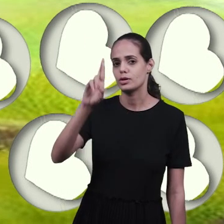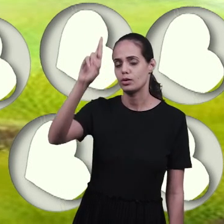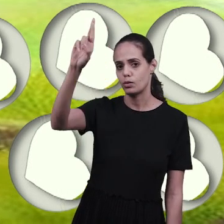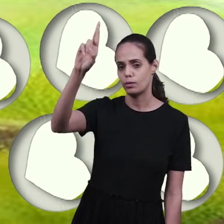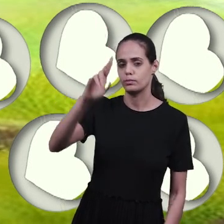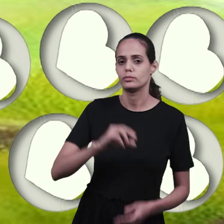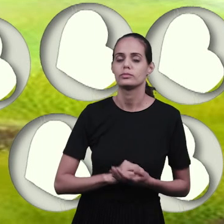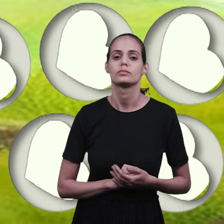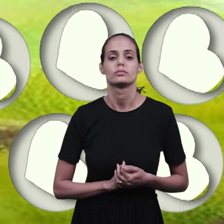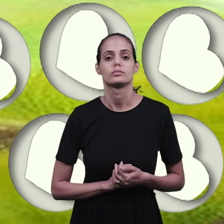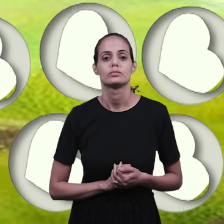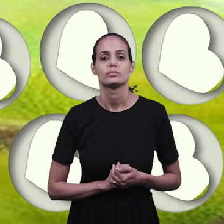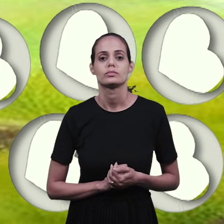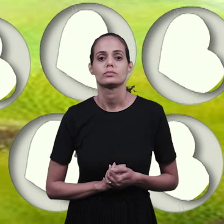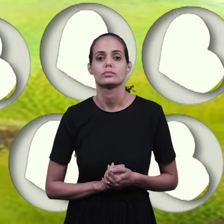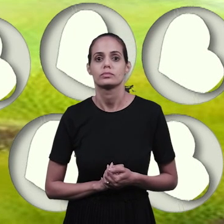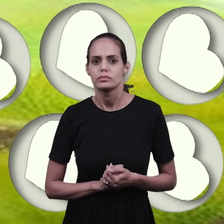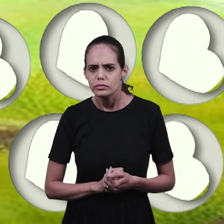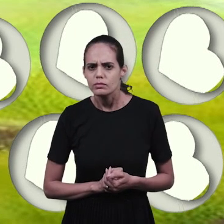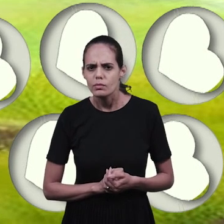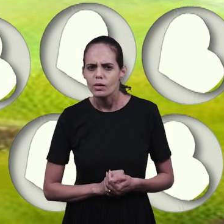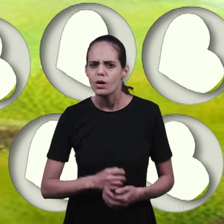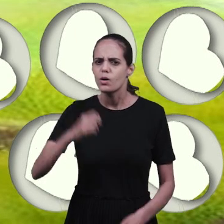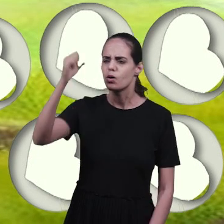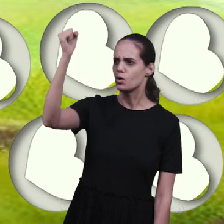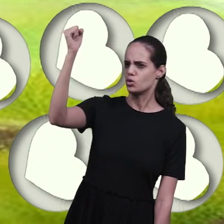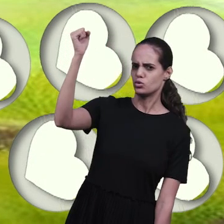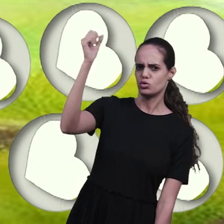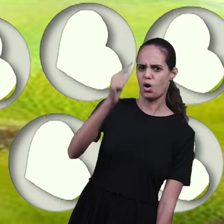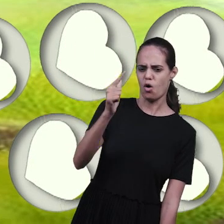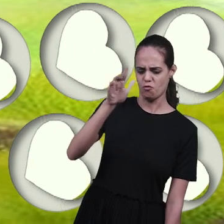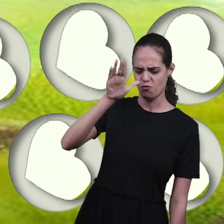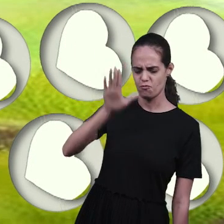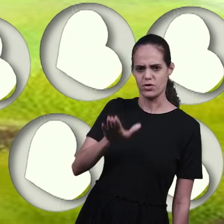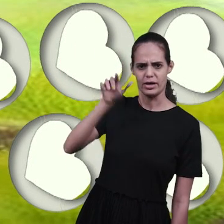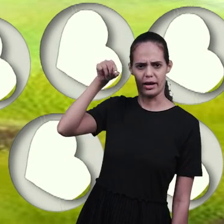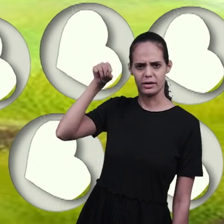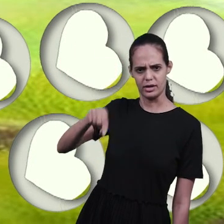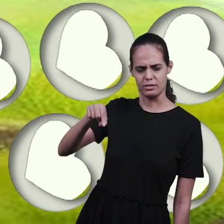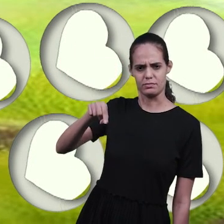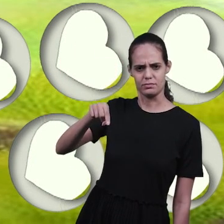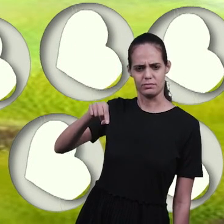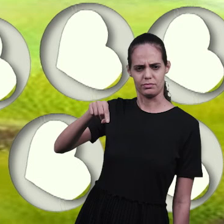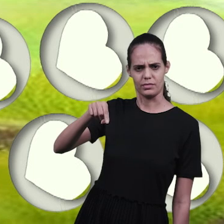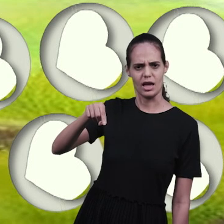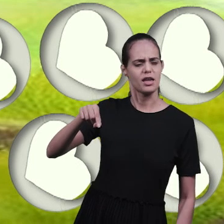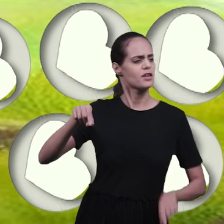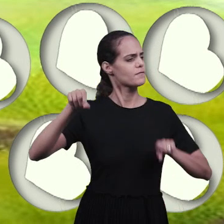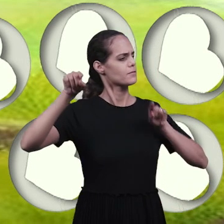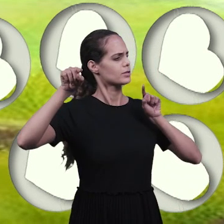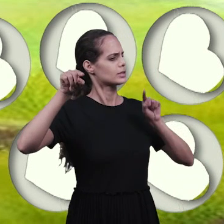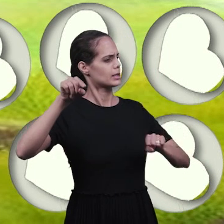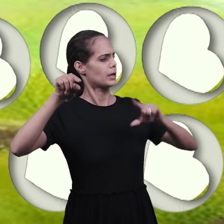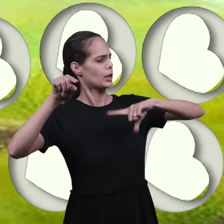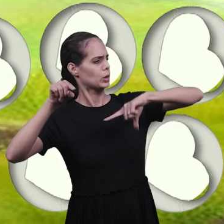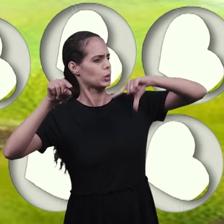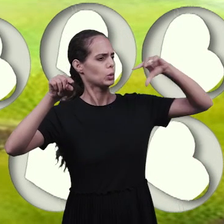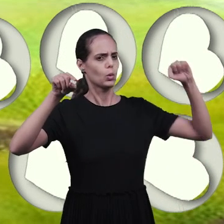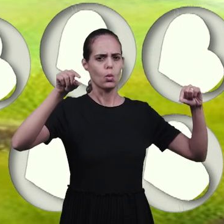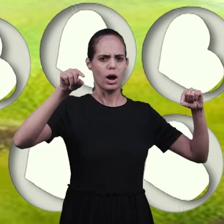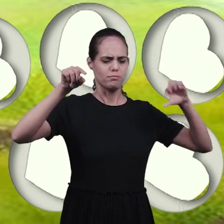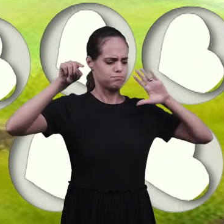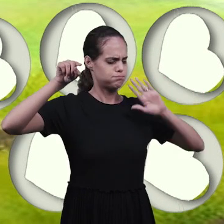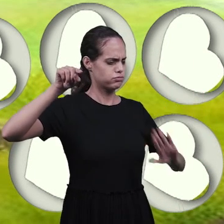Soleil, retiens-toi à Gibéon, la ville où ils étaient en train de batailler, et toi, Lune, dans la